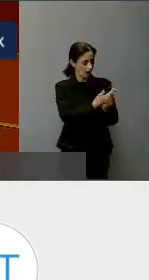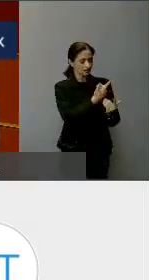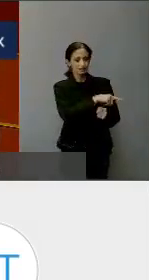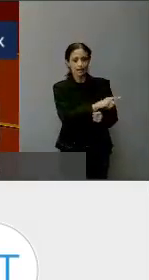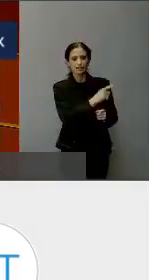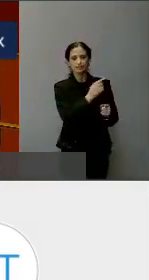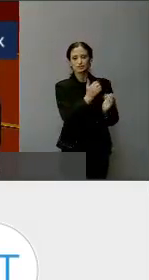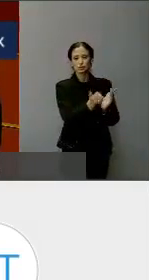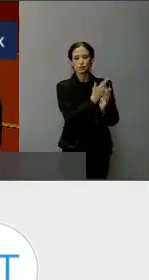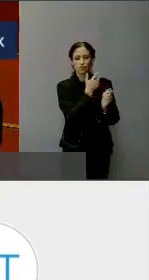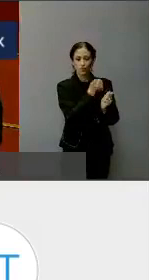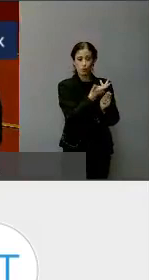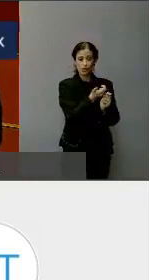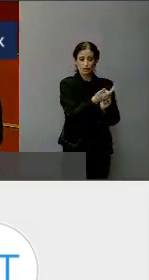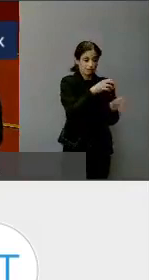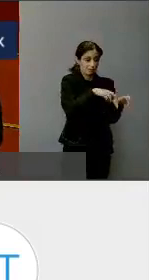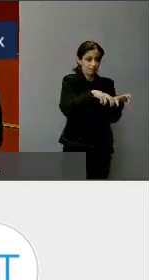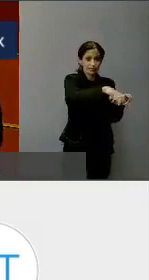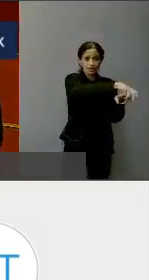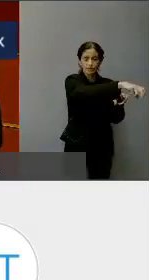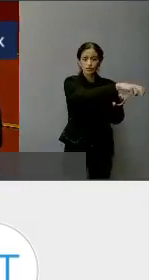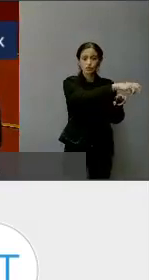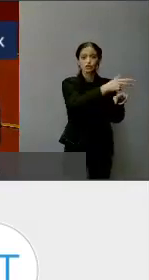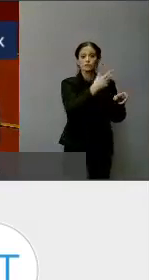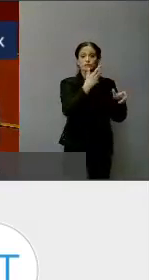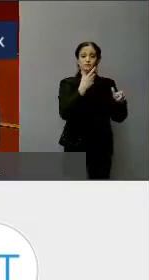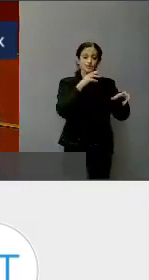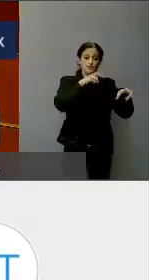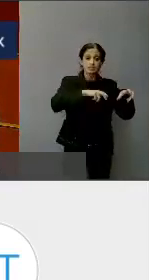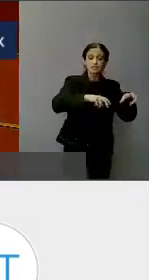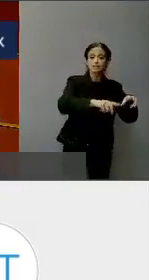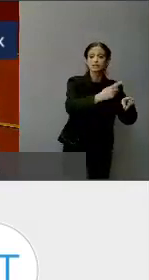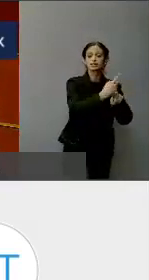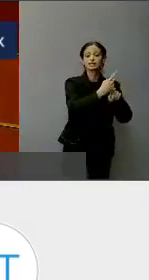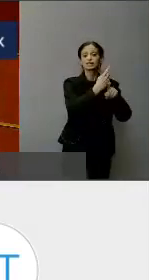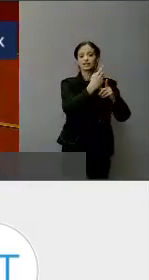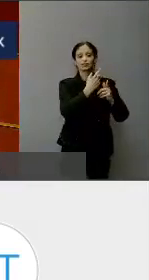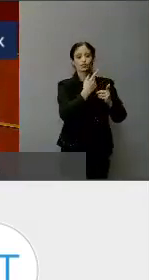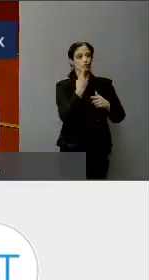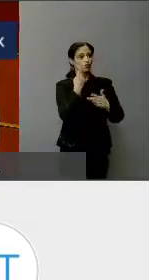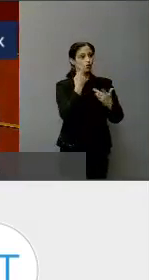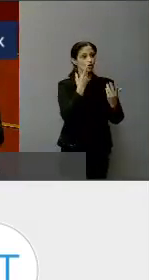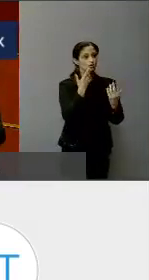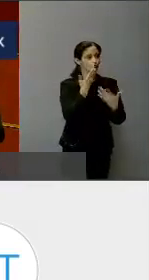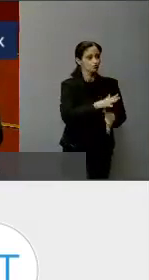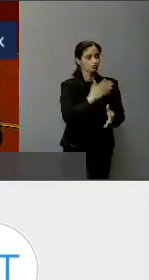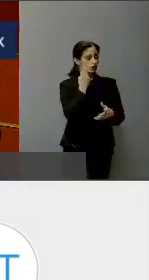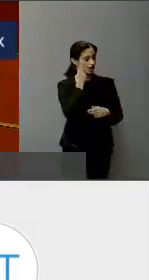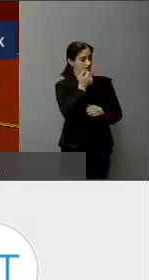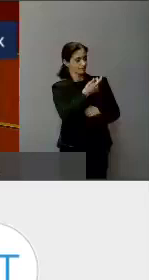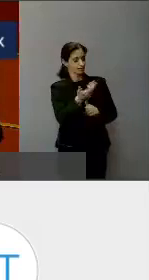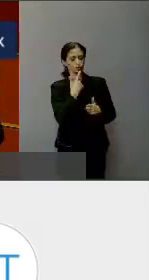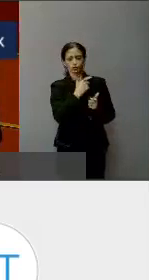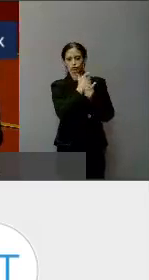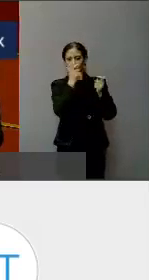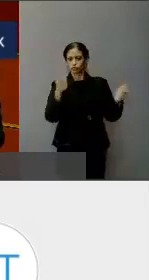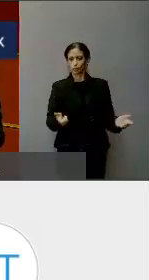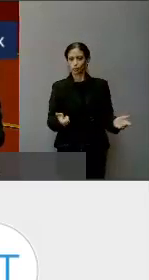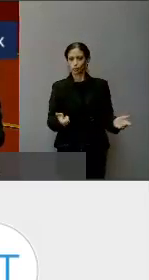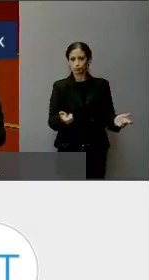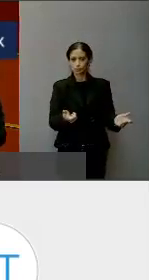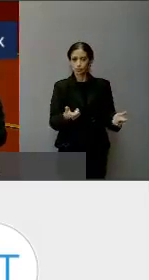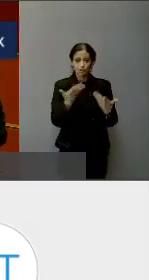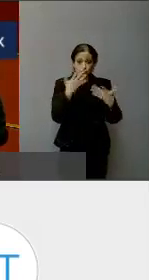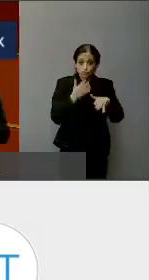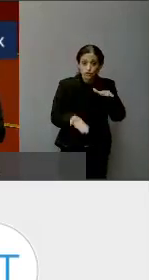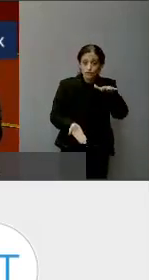edificatorie i nuovi inserimenti appaiono quantitativamente troppi e incontrastato ptcp però dice la soprintendenza